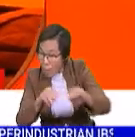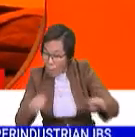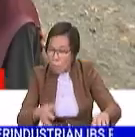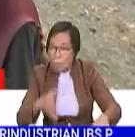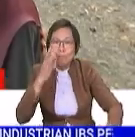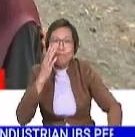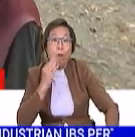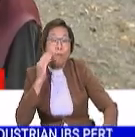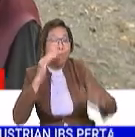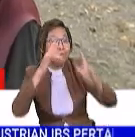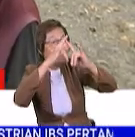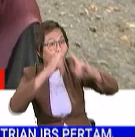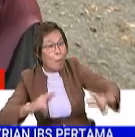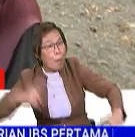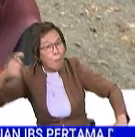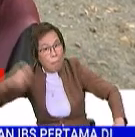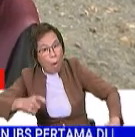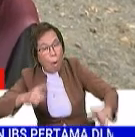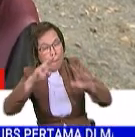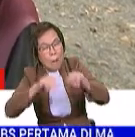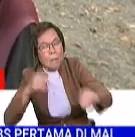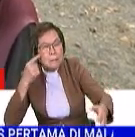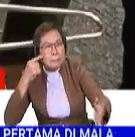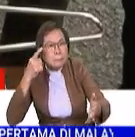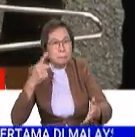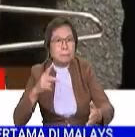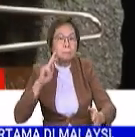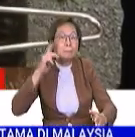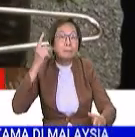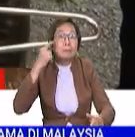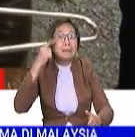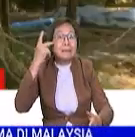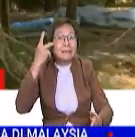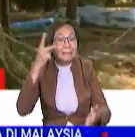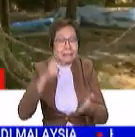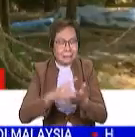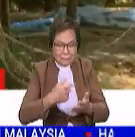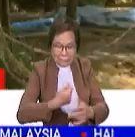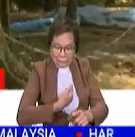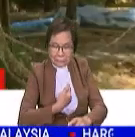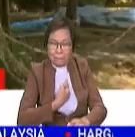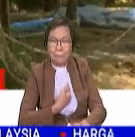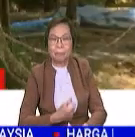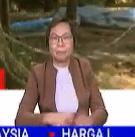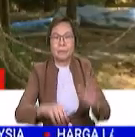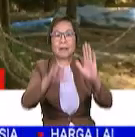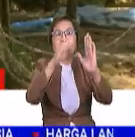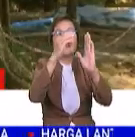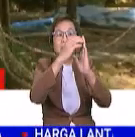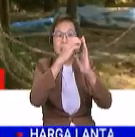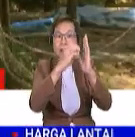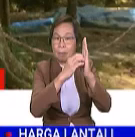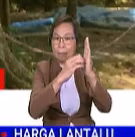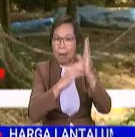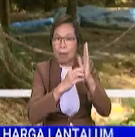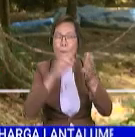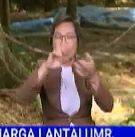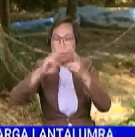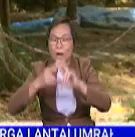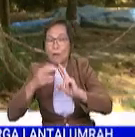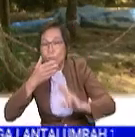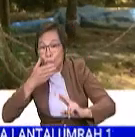juga dapat pengalaman berkemah yang memerlukan Praja mengenali diri sendiri Ini salah satu silabus harap kamu Dove the